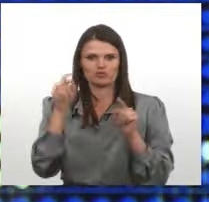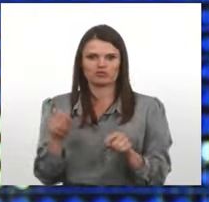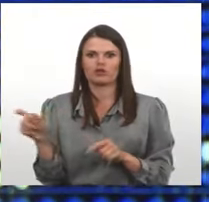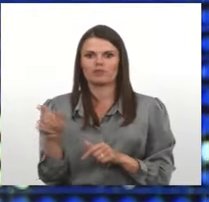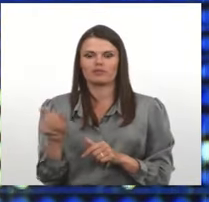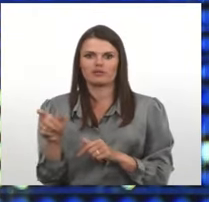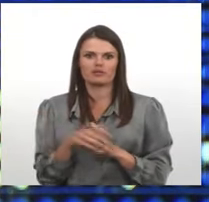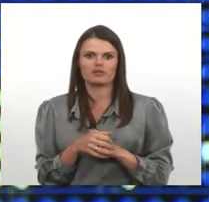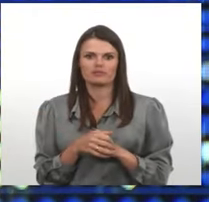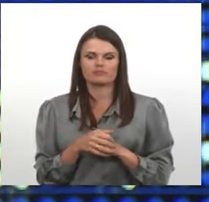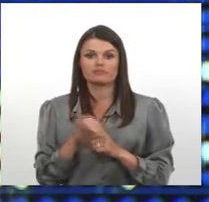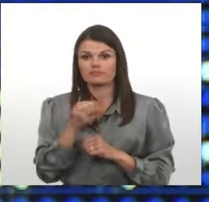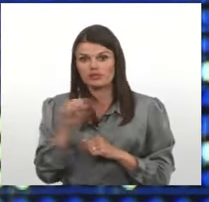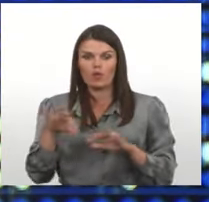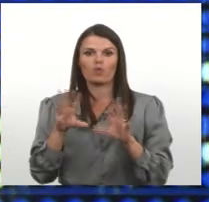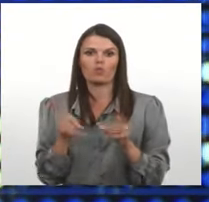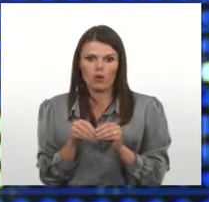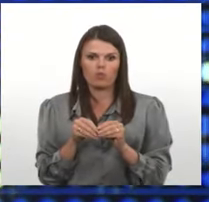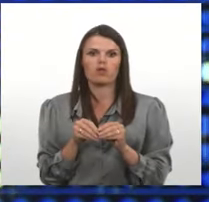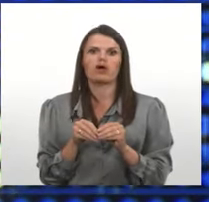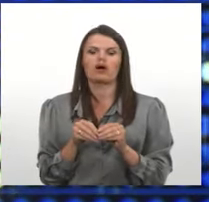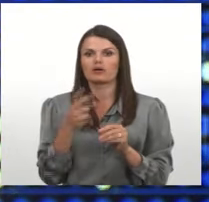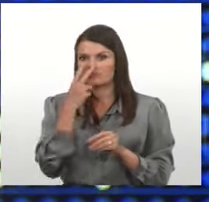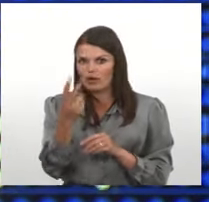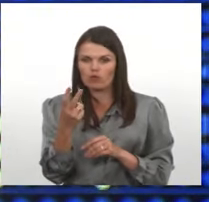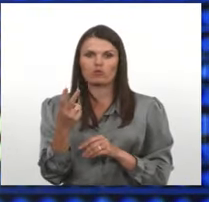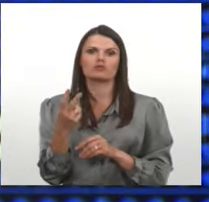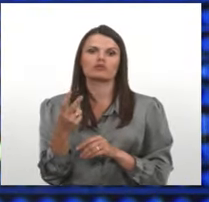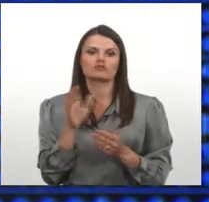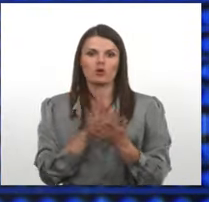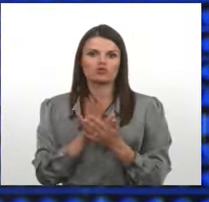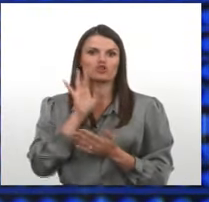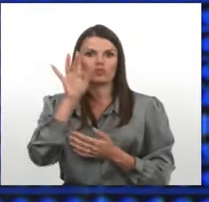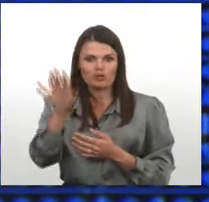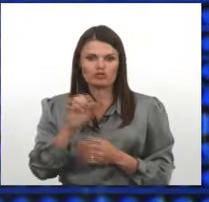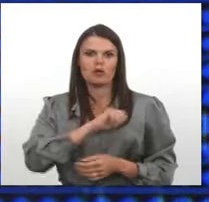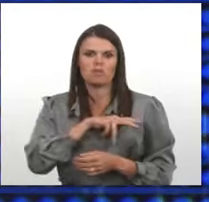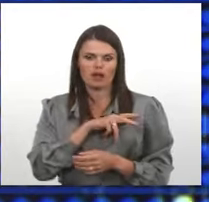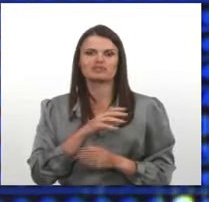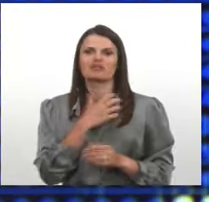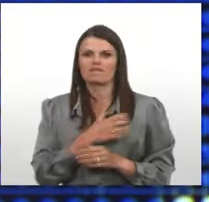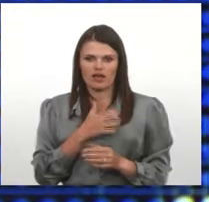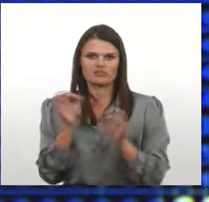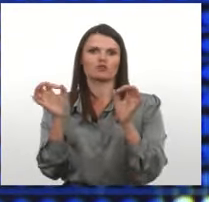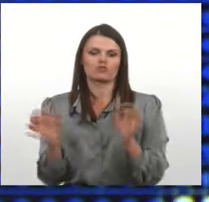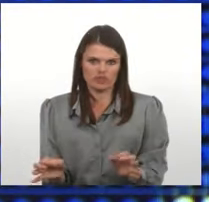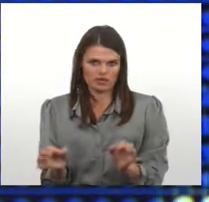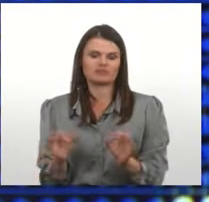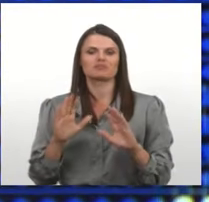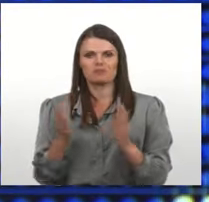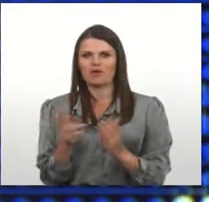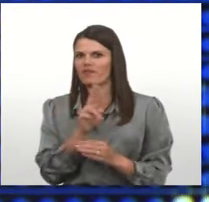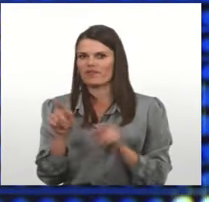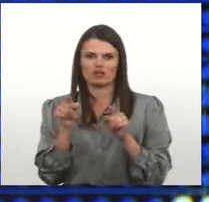brīdī. Jā, kopumā raugoties uz priekšu, Palestīnai būtu tiesības, bet ne